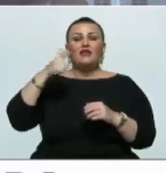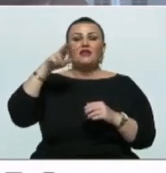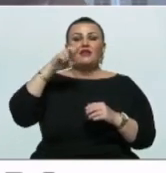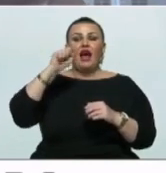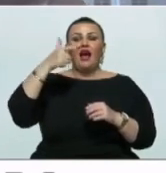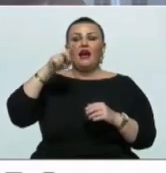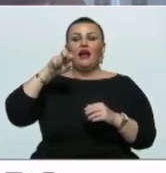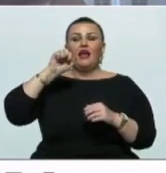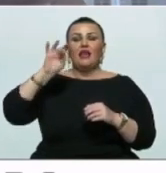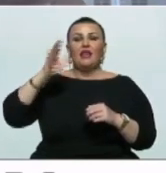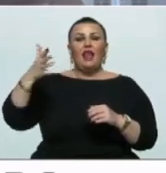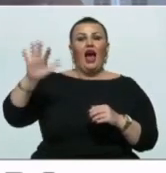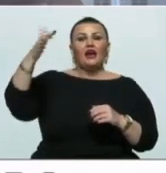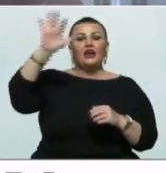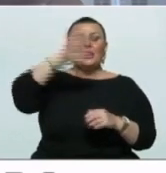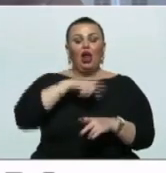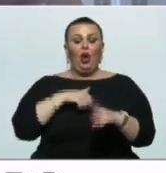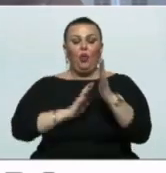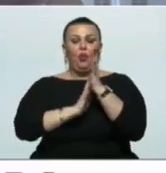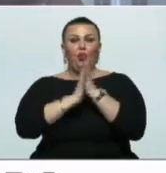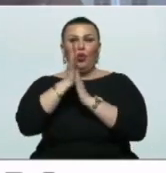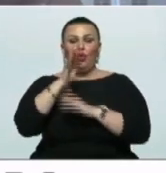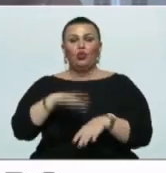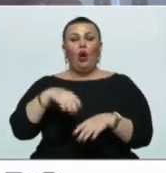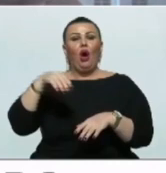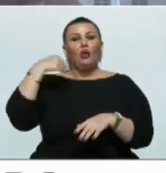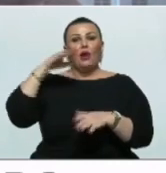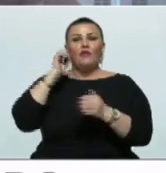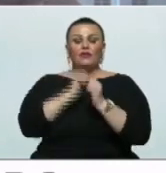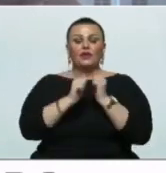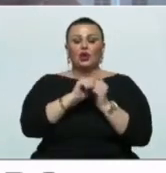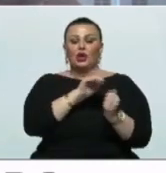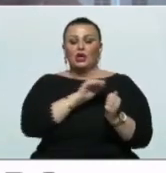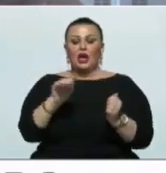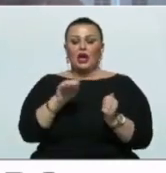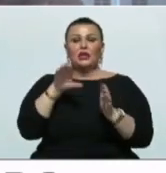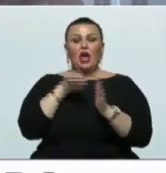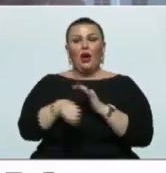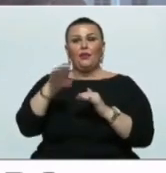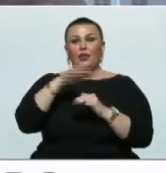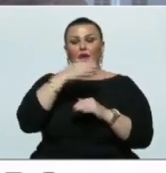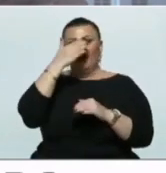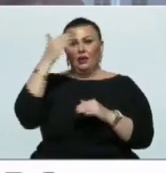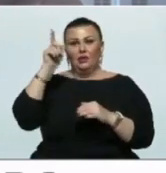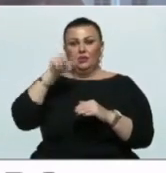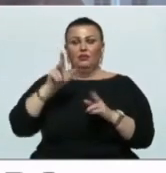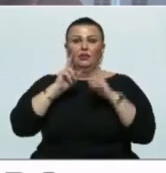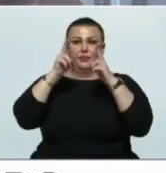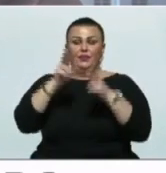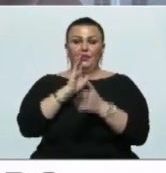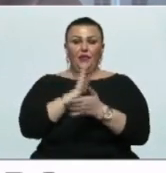ama tabii Türkiye'den her an resmi heyet gidebilir. Çok talep var. Mesela Dostluk Grubu Başkanı